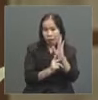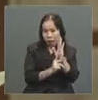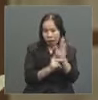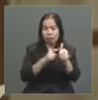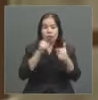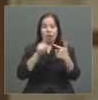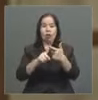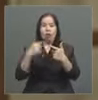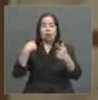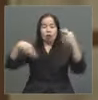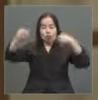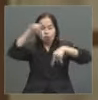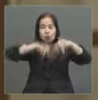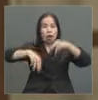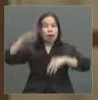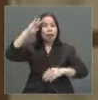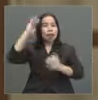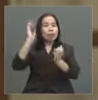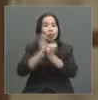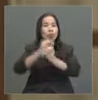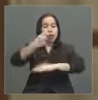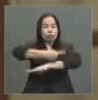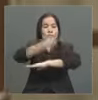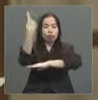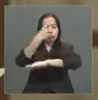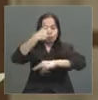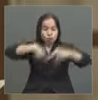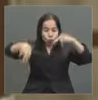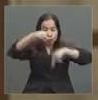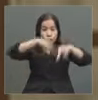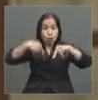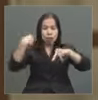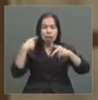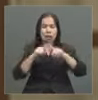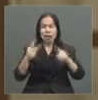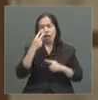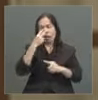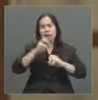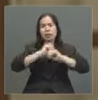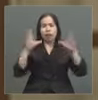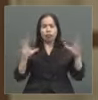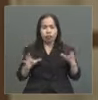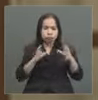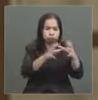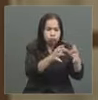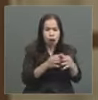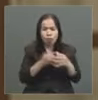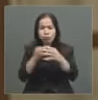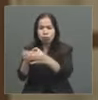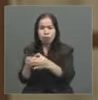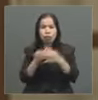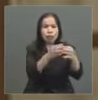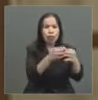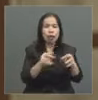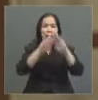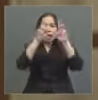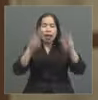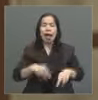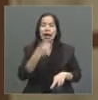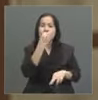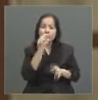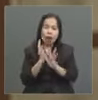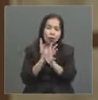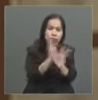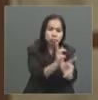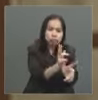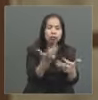านตรวจแต่หนึ่งภาพที่หลายๆคนเห็นก็คือการไปรวมกลุ่มกันในพื้นที่ต่างๆไม่ว่าจะเป็นร้านค้าหรือว่าจุด